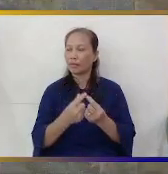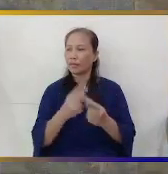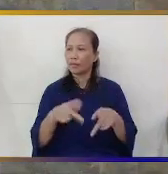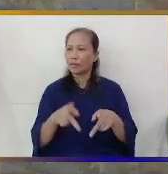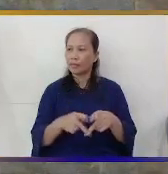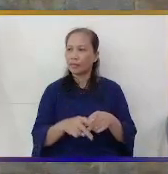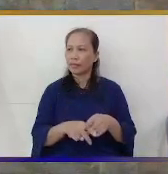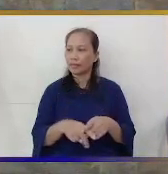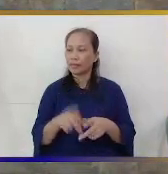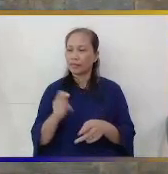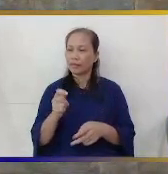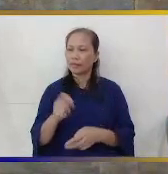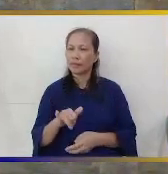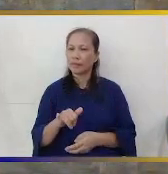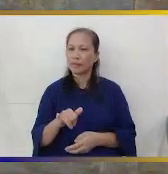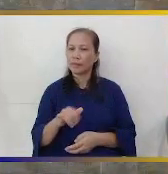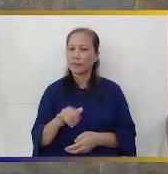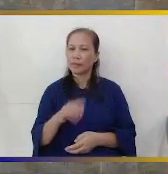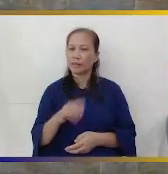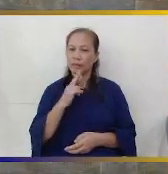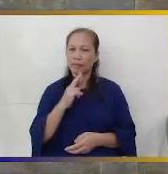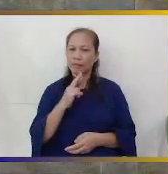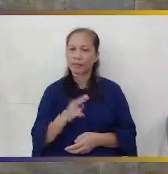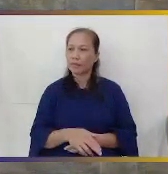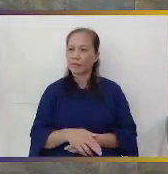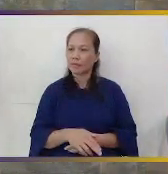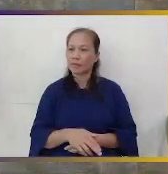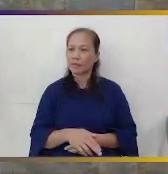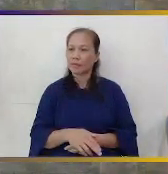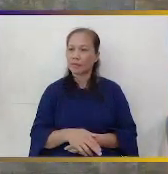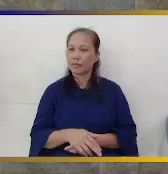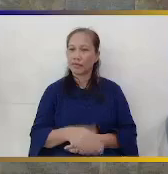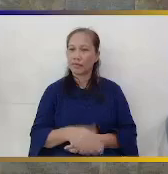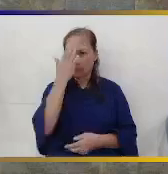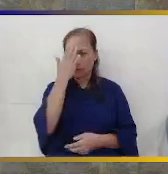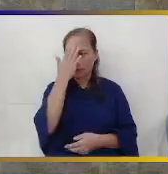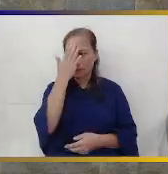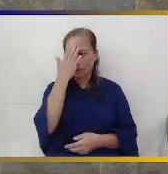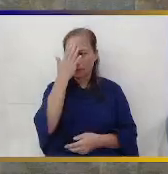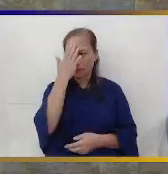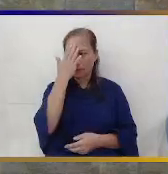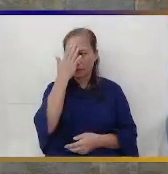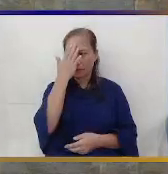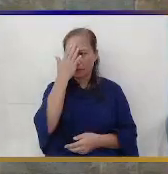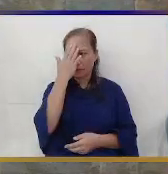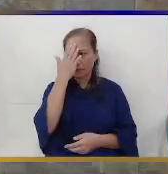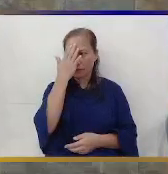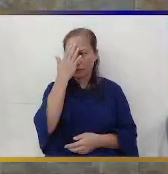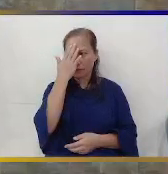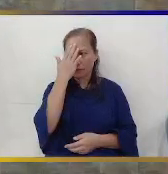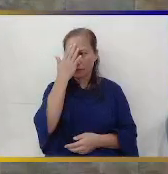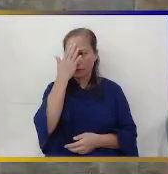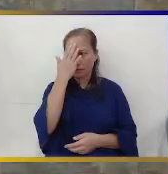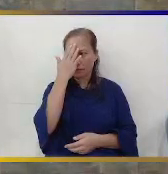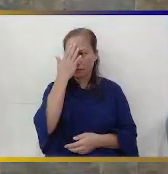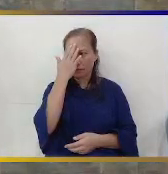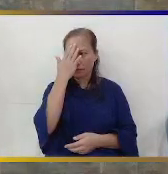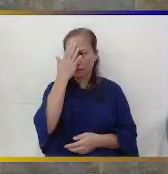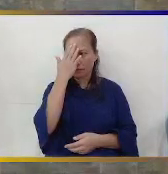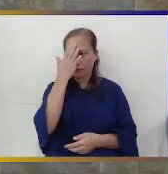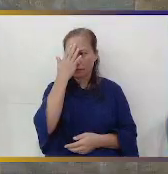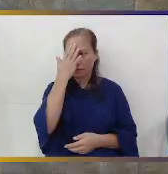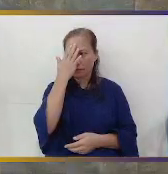ah Sila po ay ah ah Sila po ay kinilala si Actually yung kanila pong naging leader a na